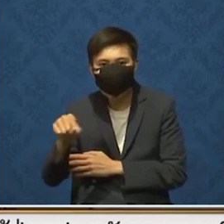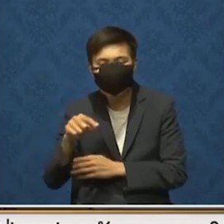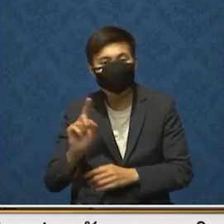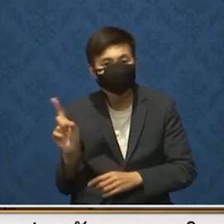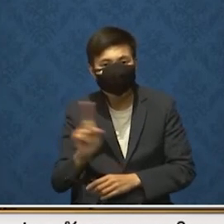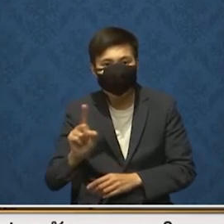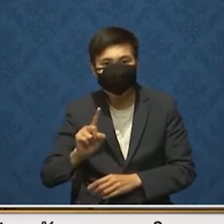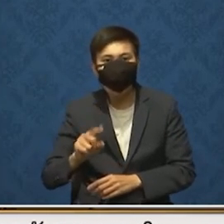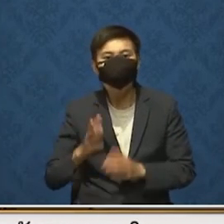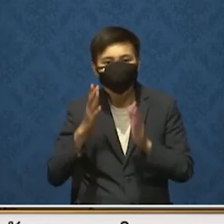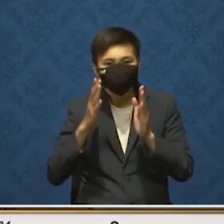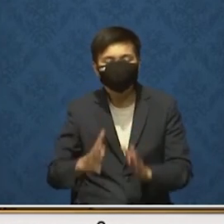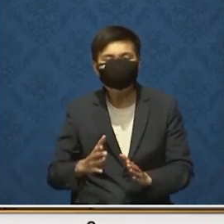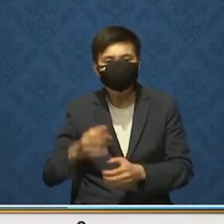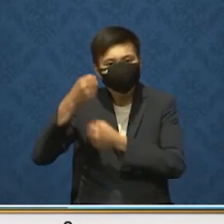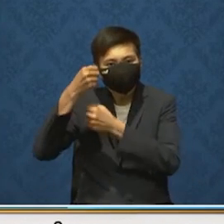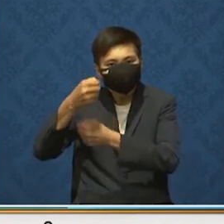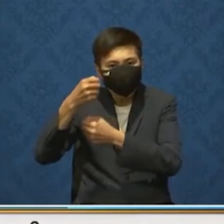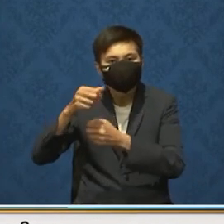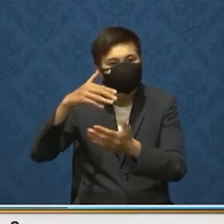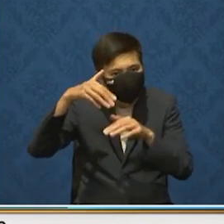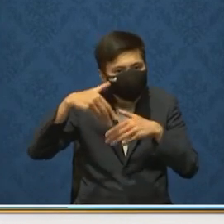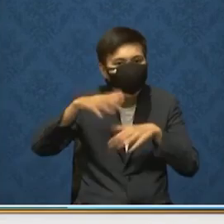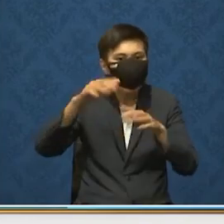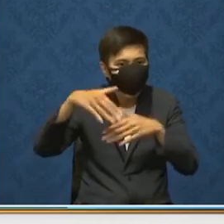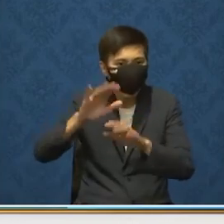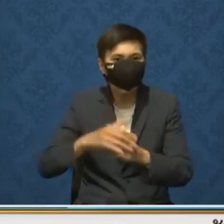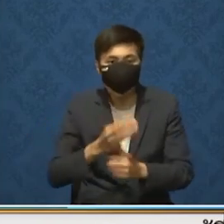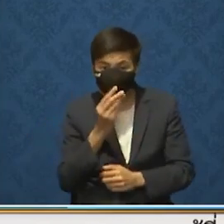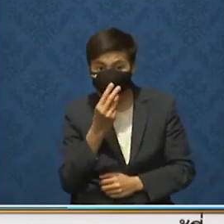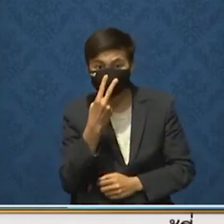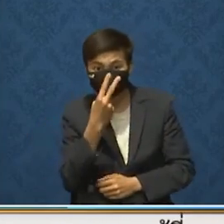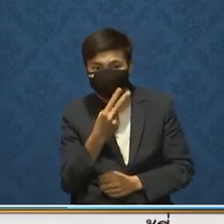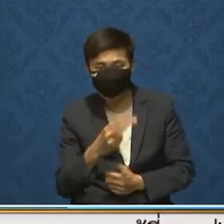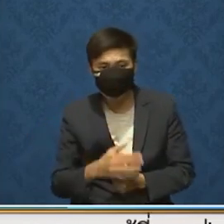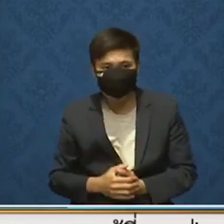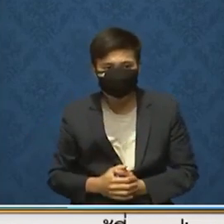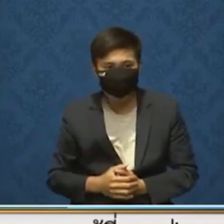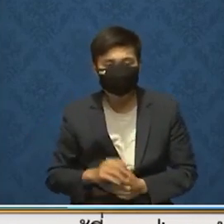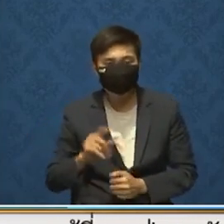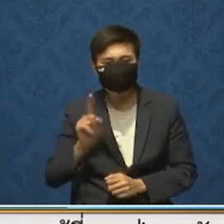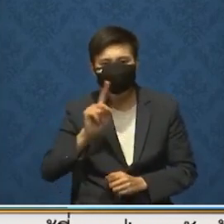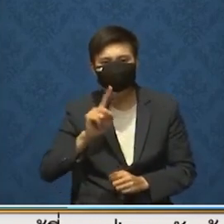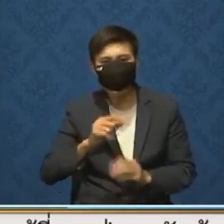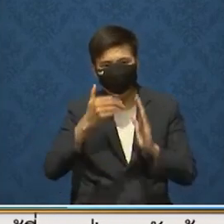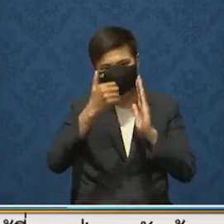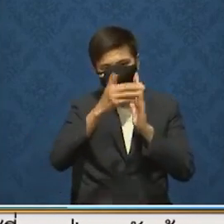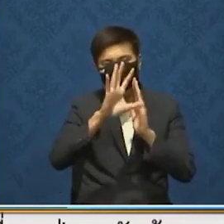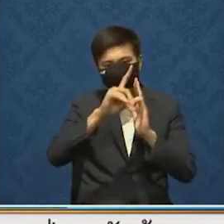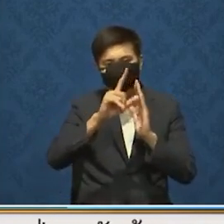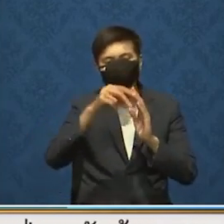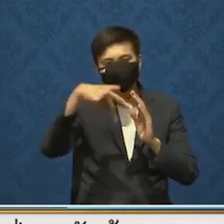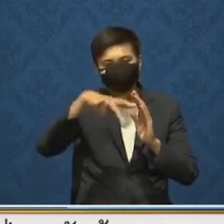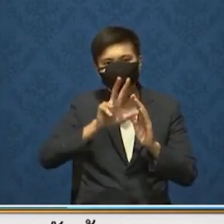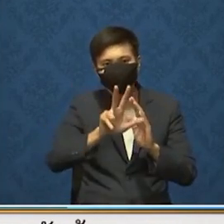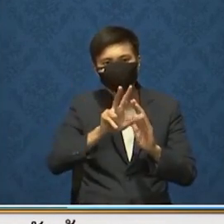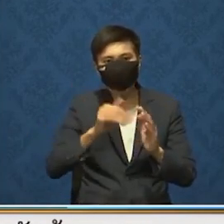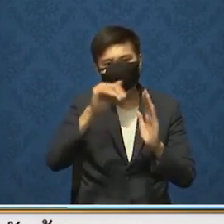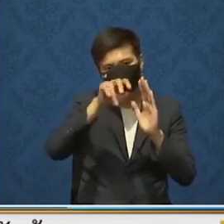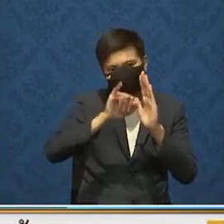่นะครับลองดู ไปไหนกถกขอบไ่ ไม่วาจะเปนทน becomes อย